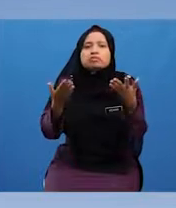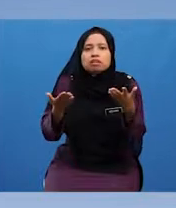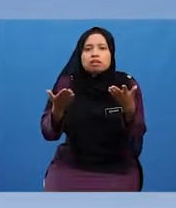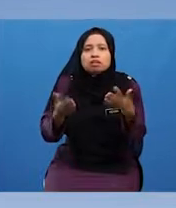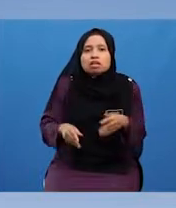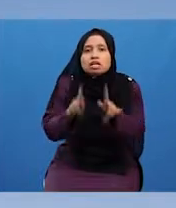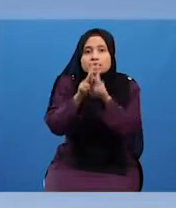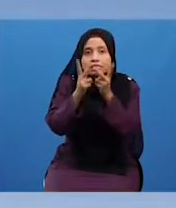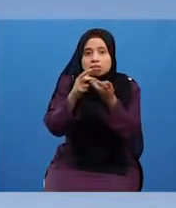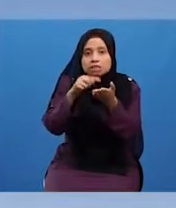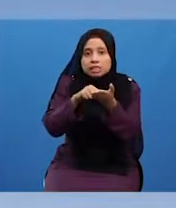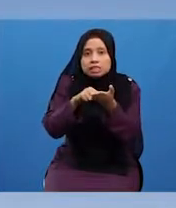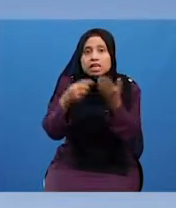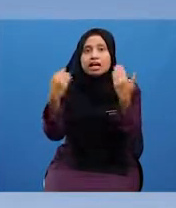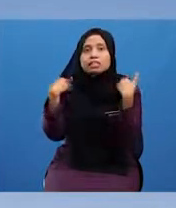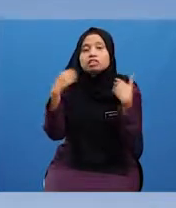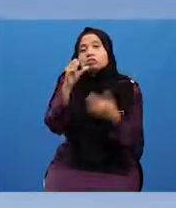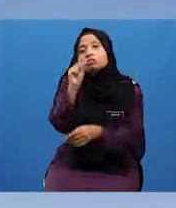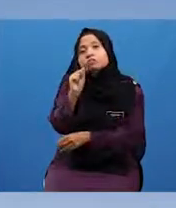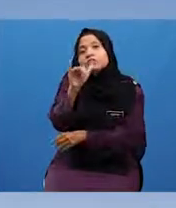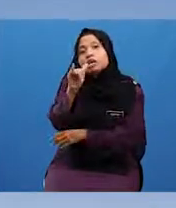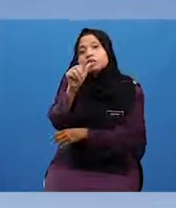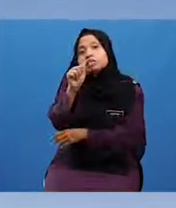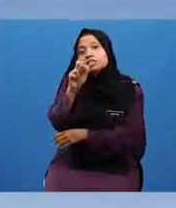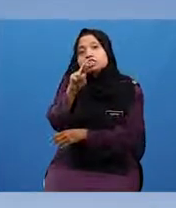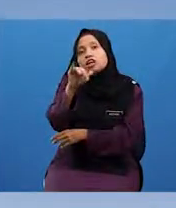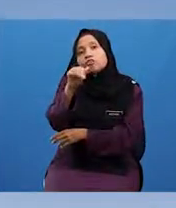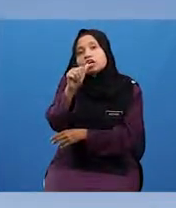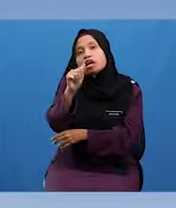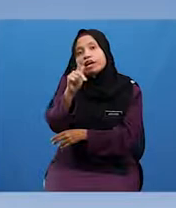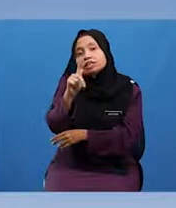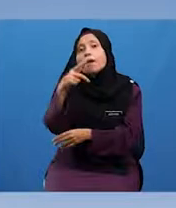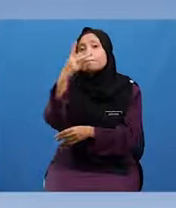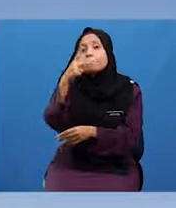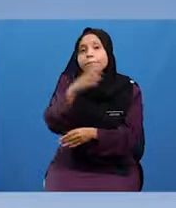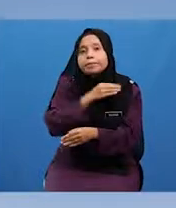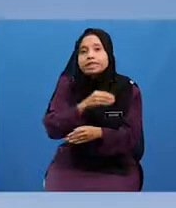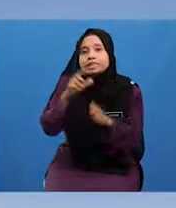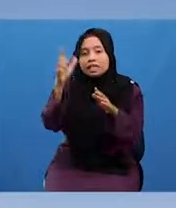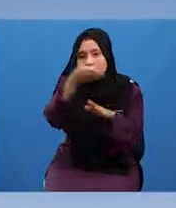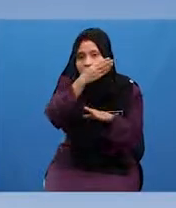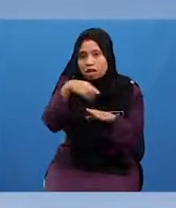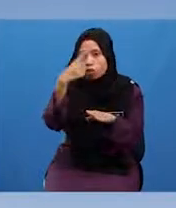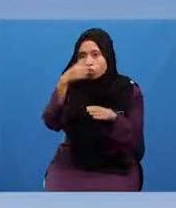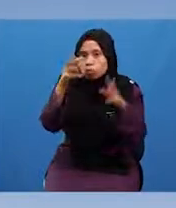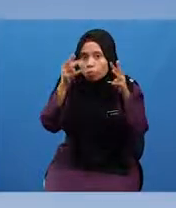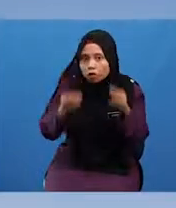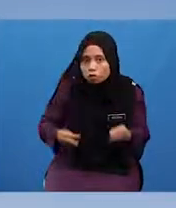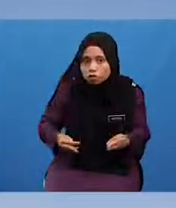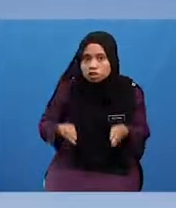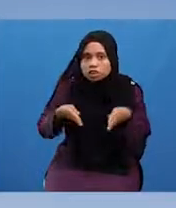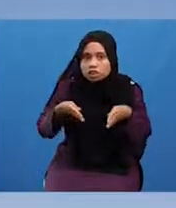Kitab Allah ini mengandungi syariat, perintah dan larangan untuk manusia